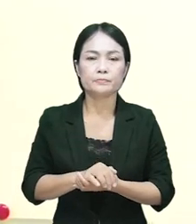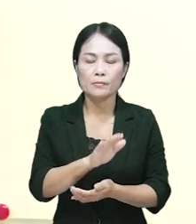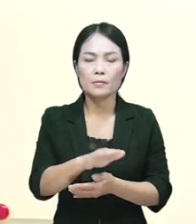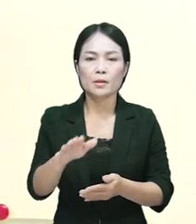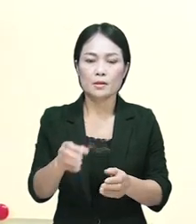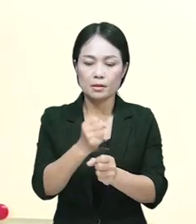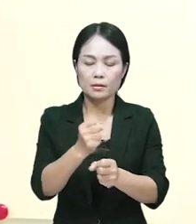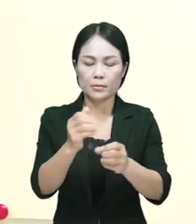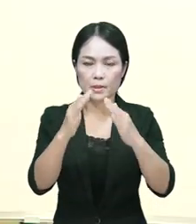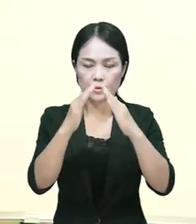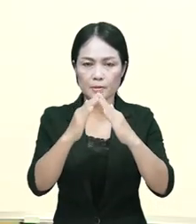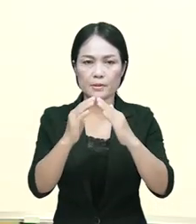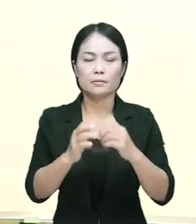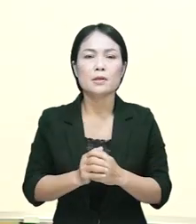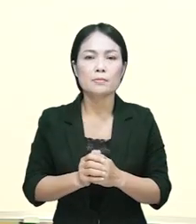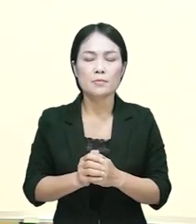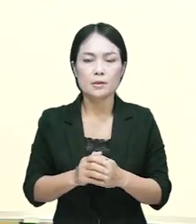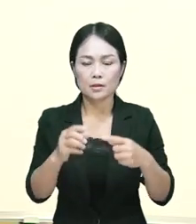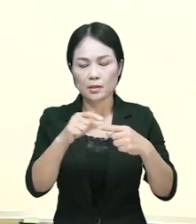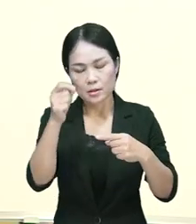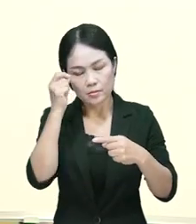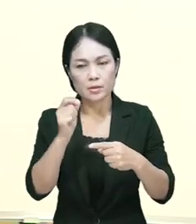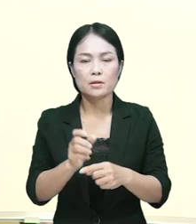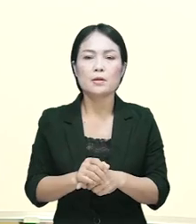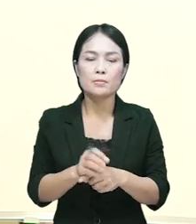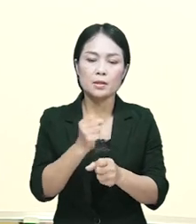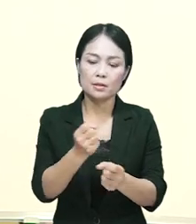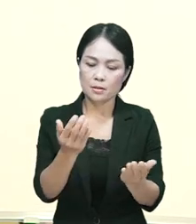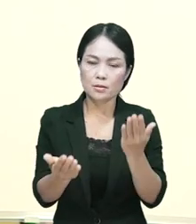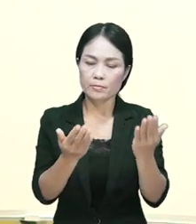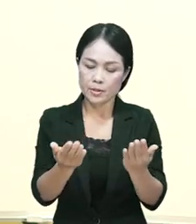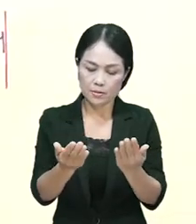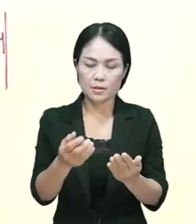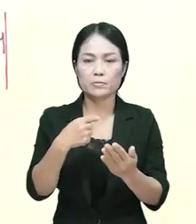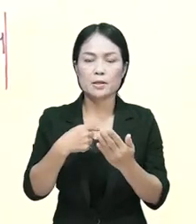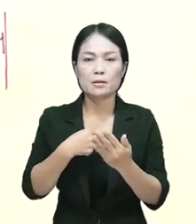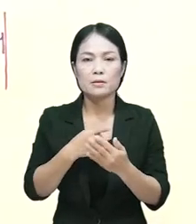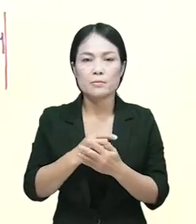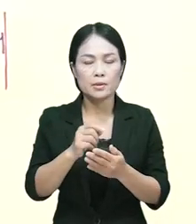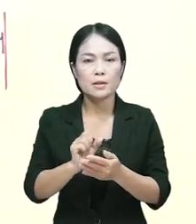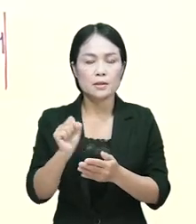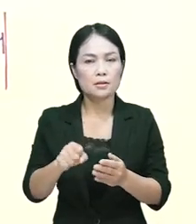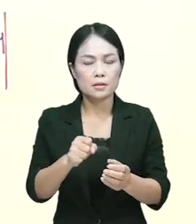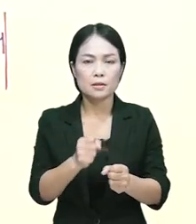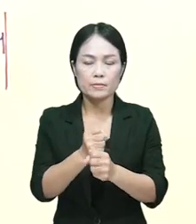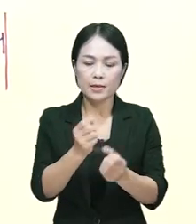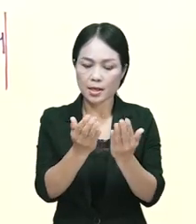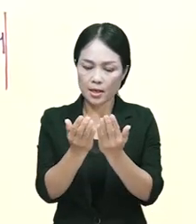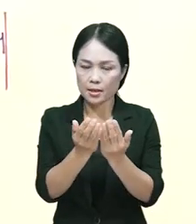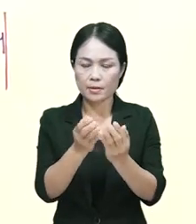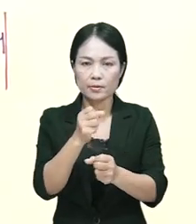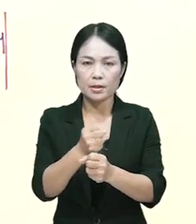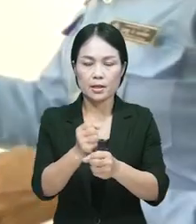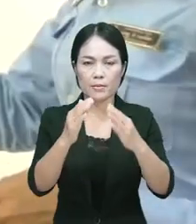កសិភ័យការផ្ទះឡើងកូនចាកូនយកខ្មៅដៃមកផងណាកូនណាដើម្បីធ្វើការផ្ទៀងផ្ទាត់ជាមួយអ្នកគ្រូកូនតោះចាប់ផ្ដើមធ្វើការអានកិច្ចការ